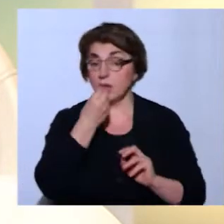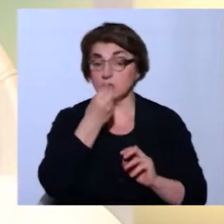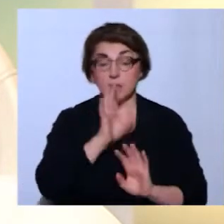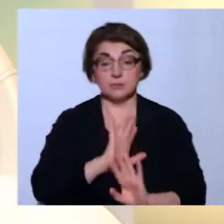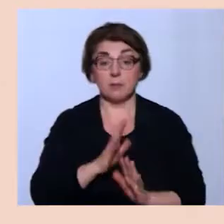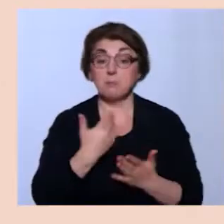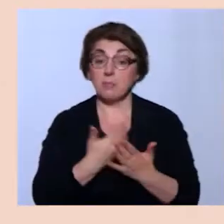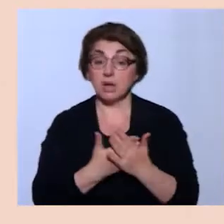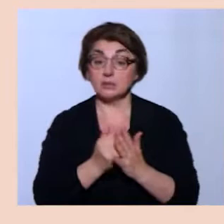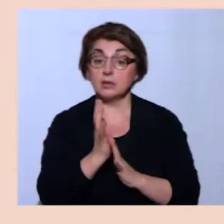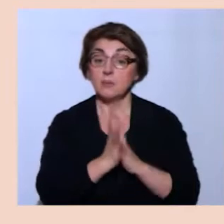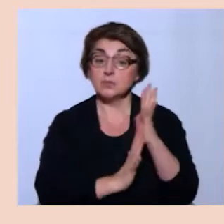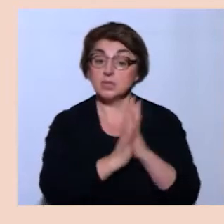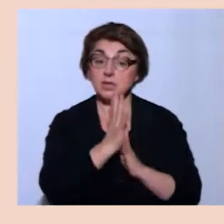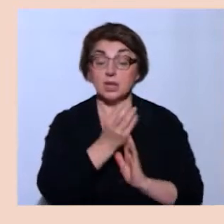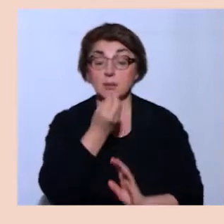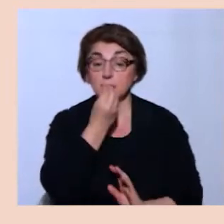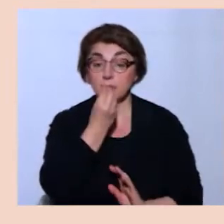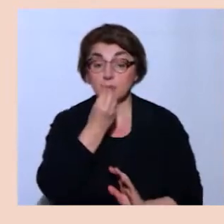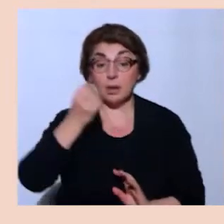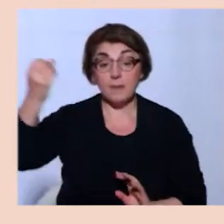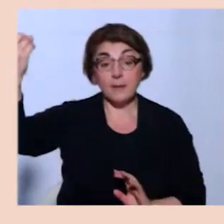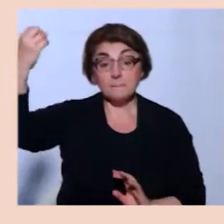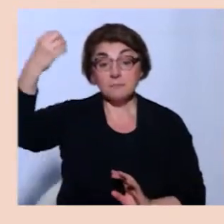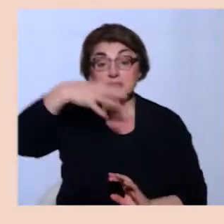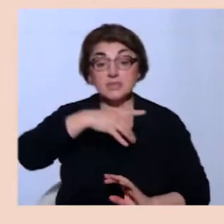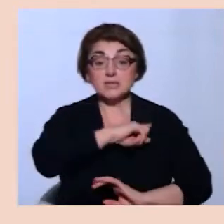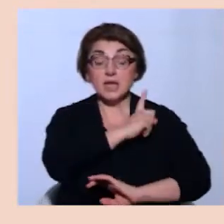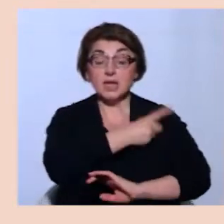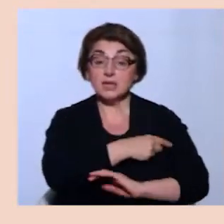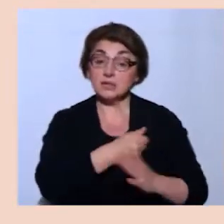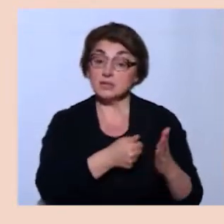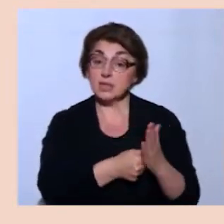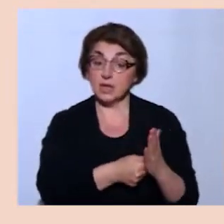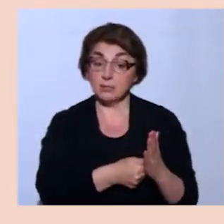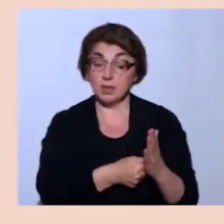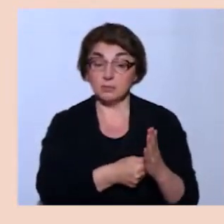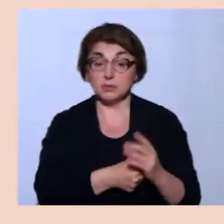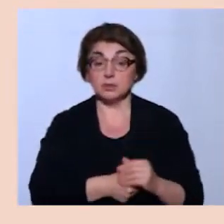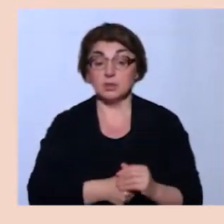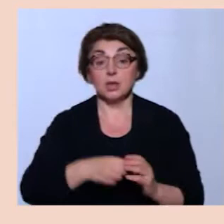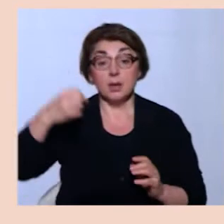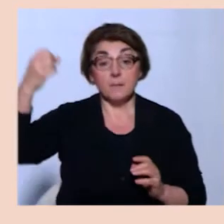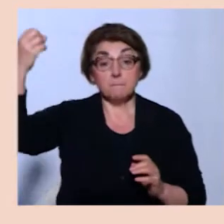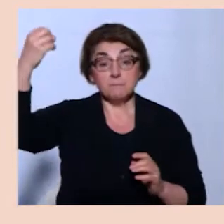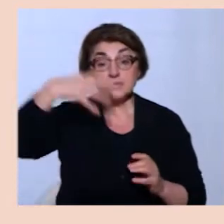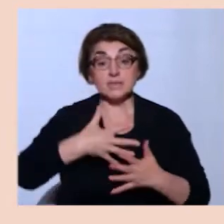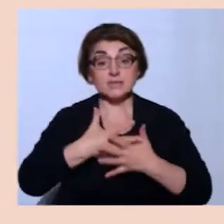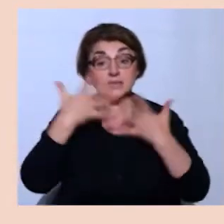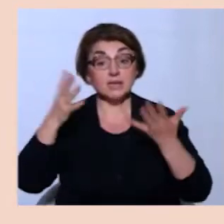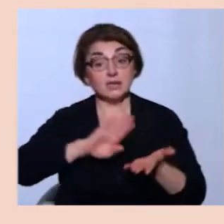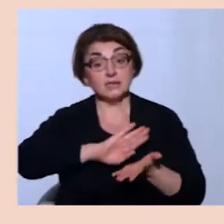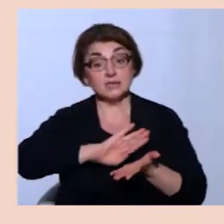მცენარეები მაგალითად იკვებებიან მზის ენერგიის დახმარებით. მზის სინათლის